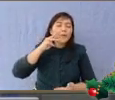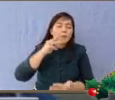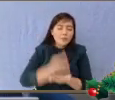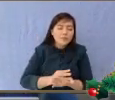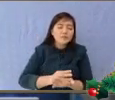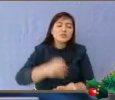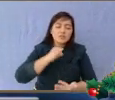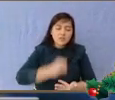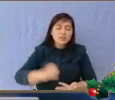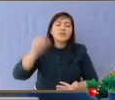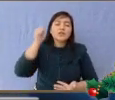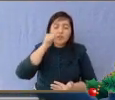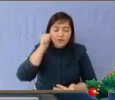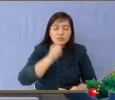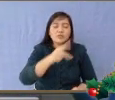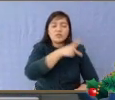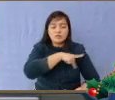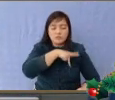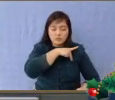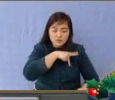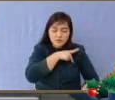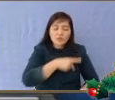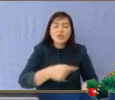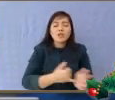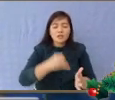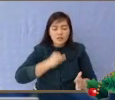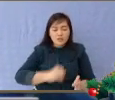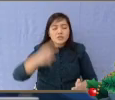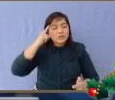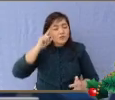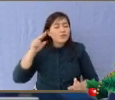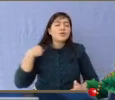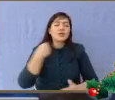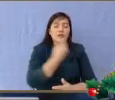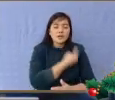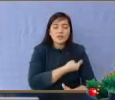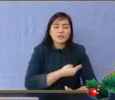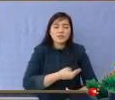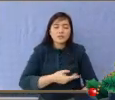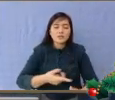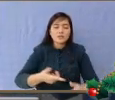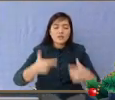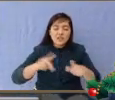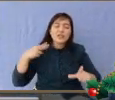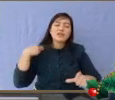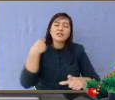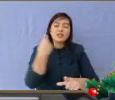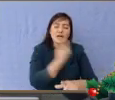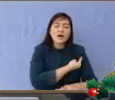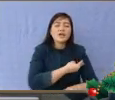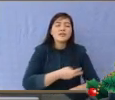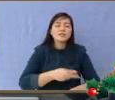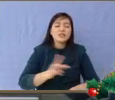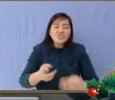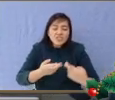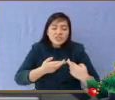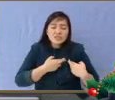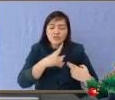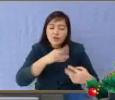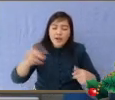always personal para po ito sa amin. At hayaan niyo po na kami po ang makinabang at amin po itong